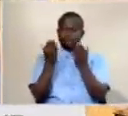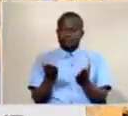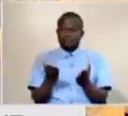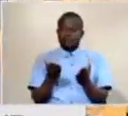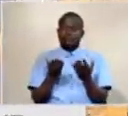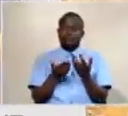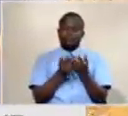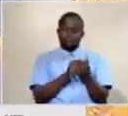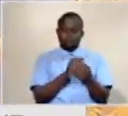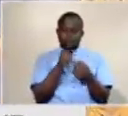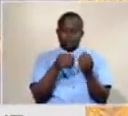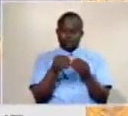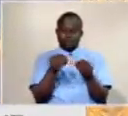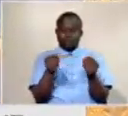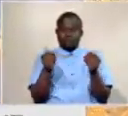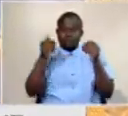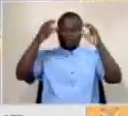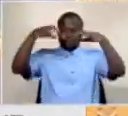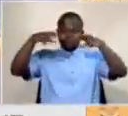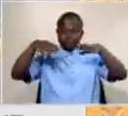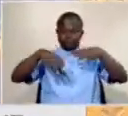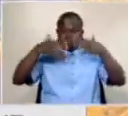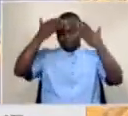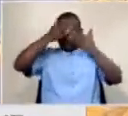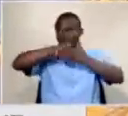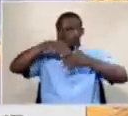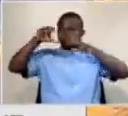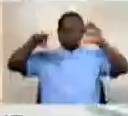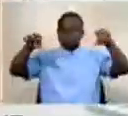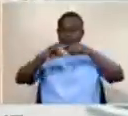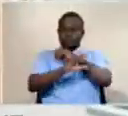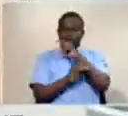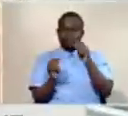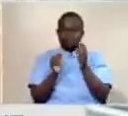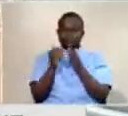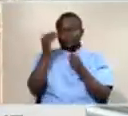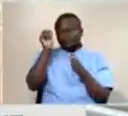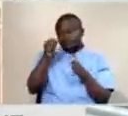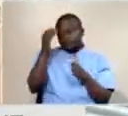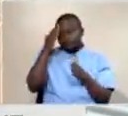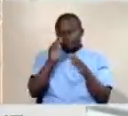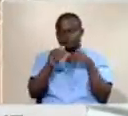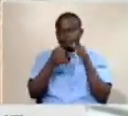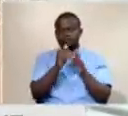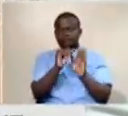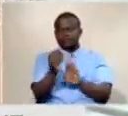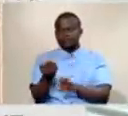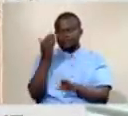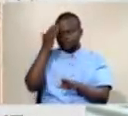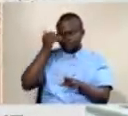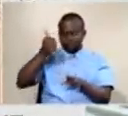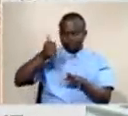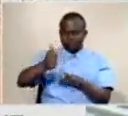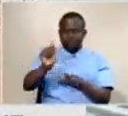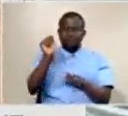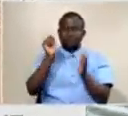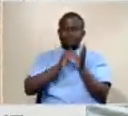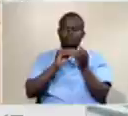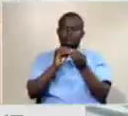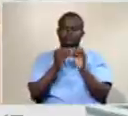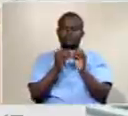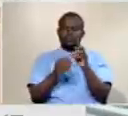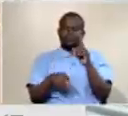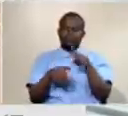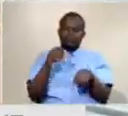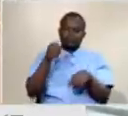ubwo twakoraga inkuru hari hakibarurwa ibyangijwe n'imvura yarayiguye hirya no hino mu gihugu ndetse ngo hanamenyekane n'abahitanwe nayo ndetse ngo hanamenyekane n'umubare